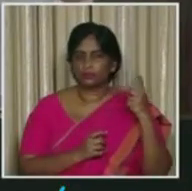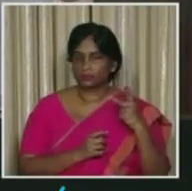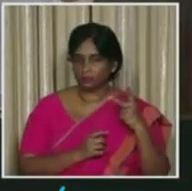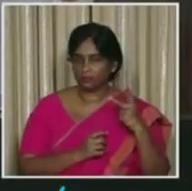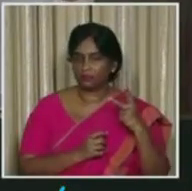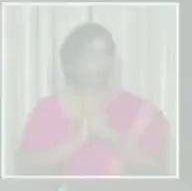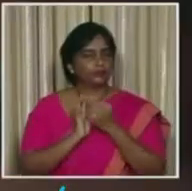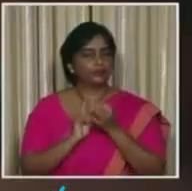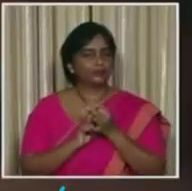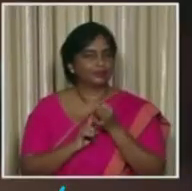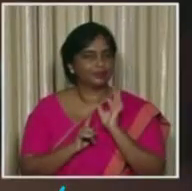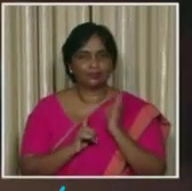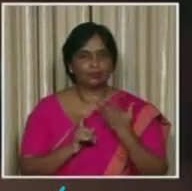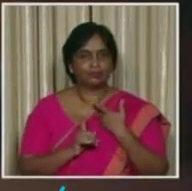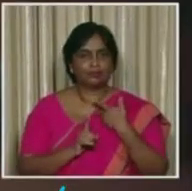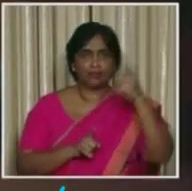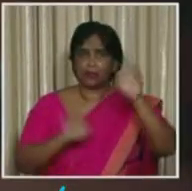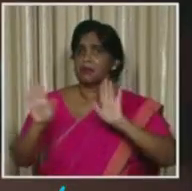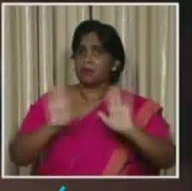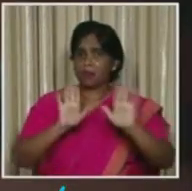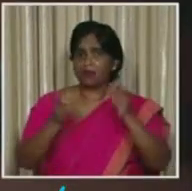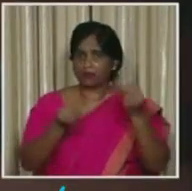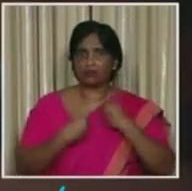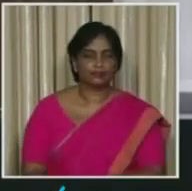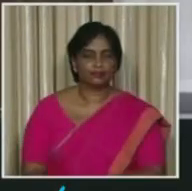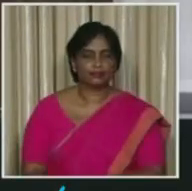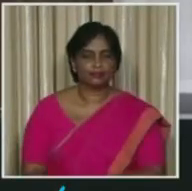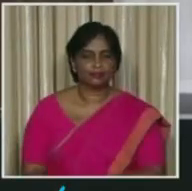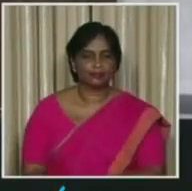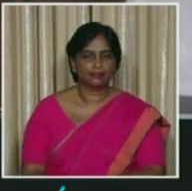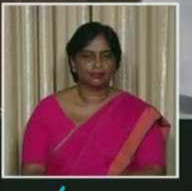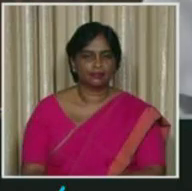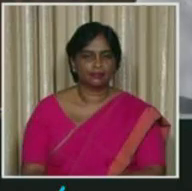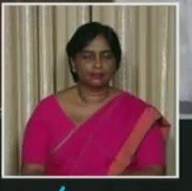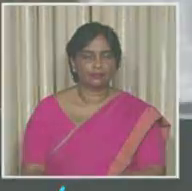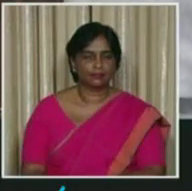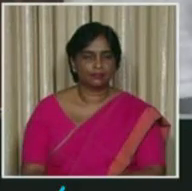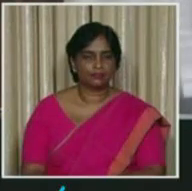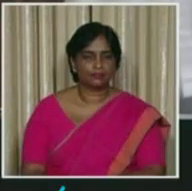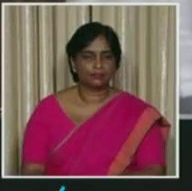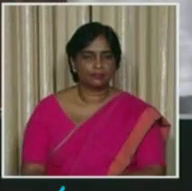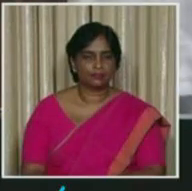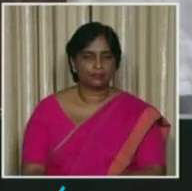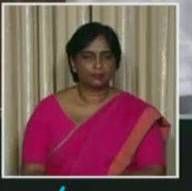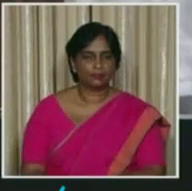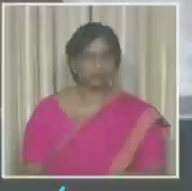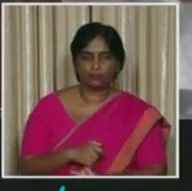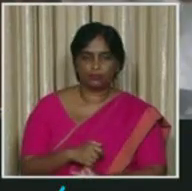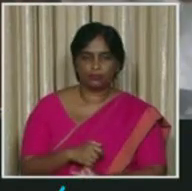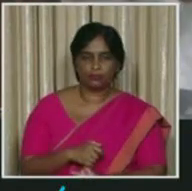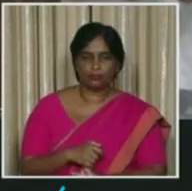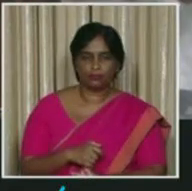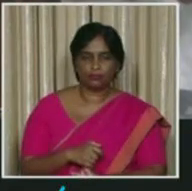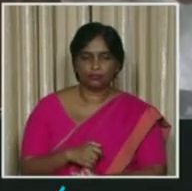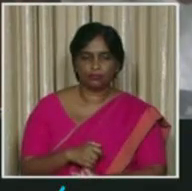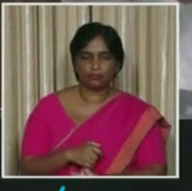Honorable Anur Kumar Dizanayaka. සභාව ඔබතුමා පාලනය කරලා දෙන්න මෙහෙම කතා කරන්න බෑනේ. Honorable member order Honorable member order please.